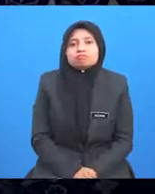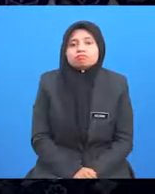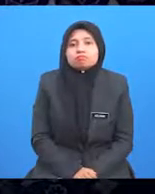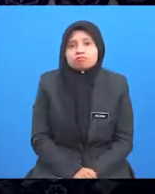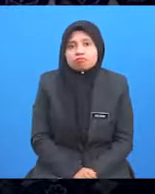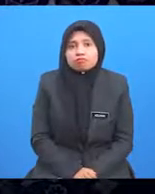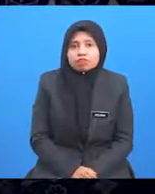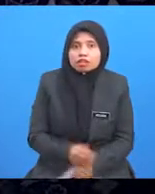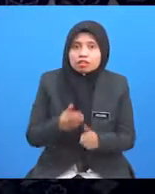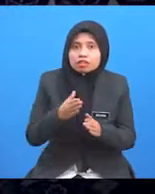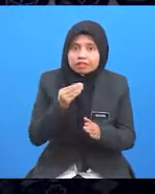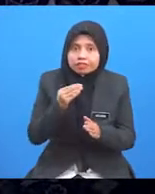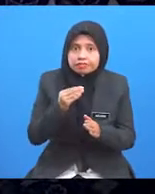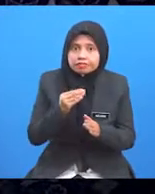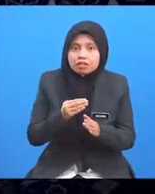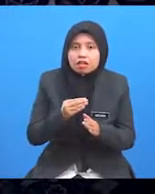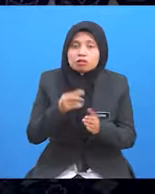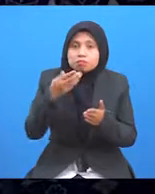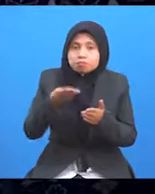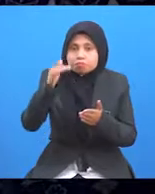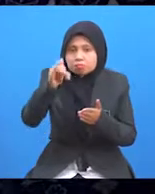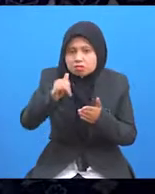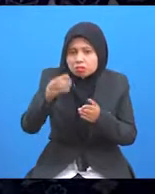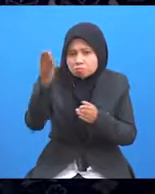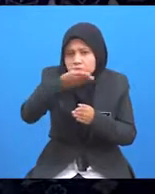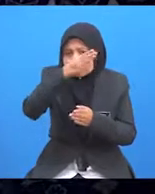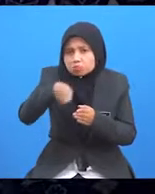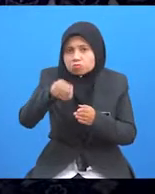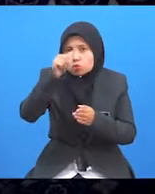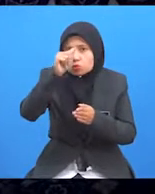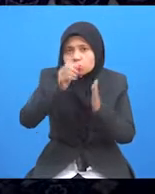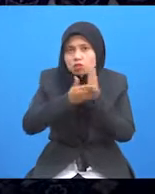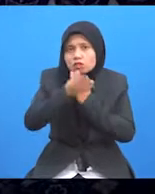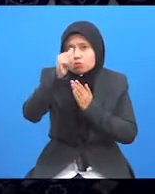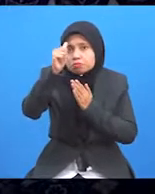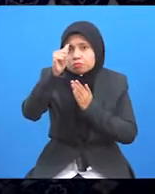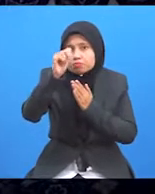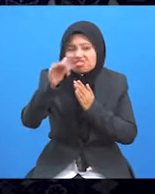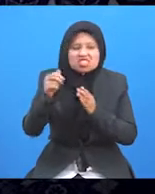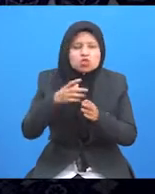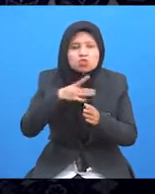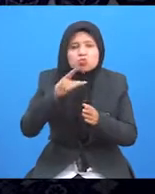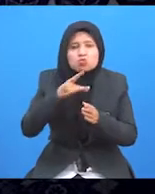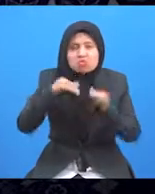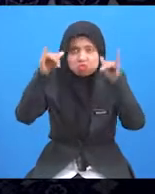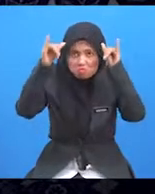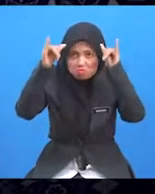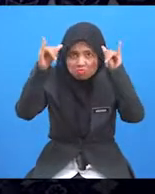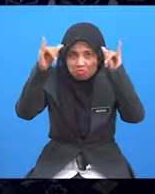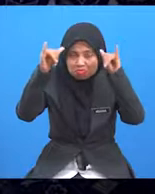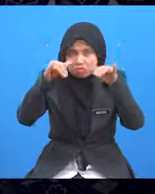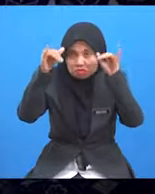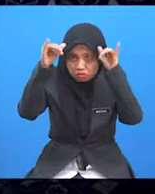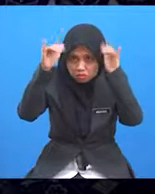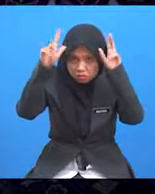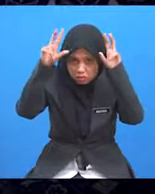ialah perkara yang disukai oleh syaitan. Yang mana satukah pilihan murid-murid? Ingin menjadi hamba